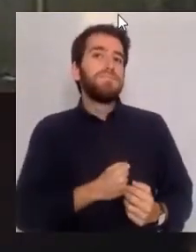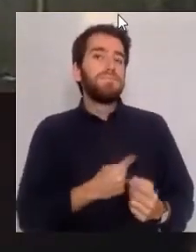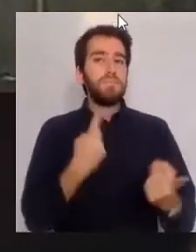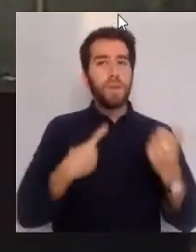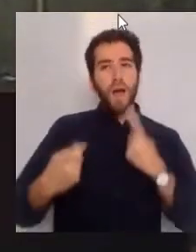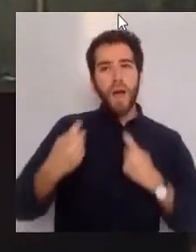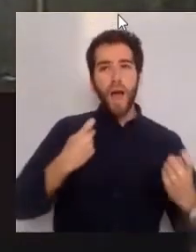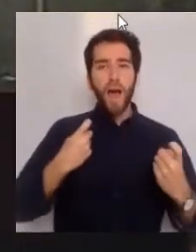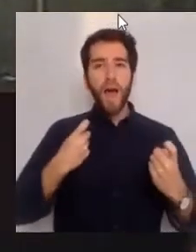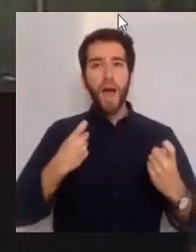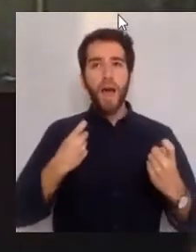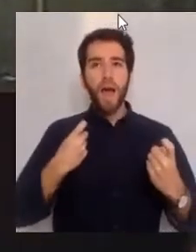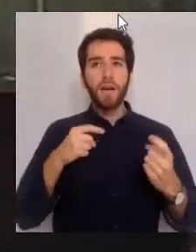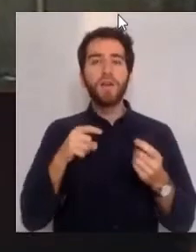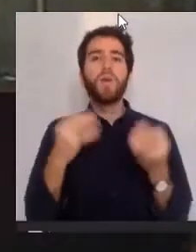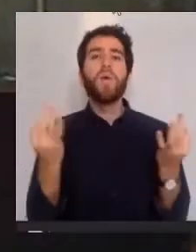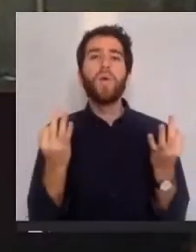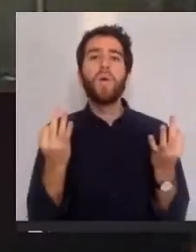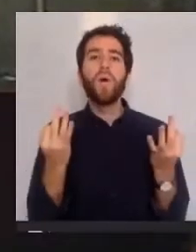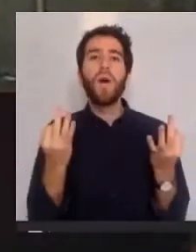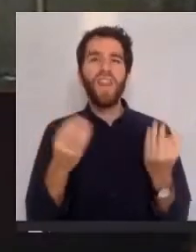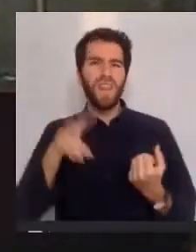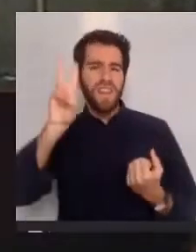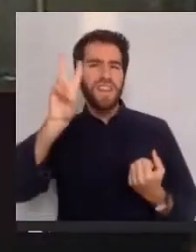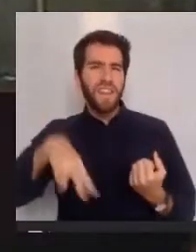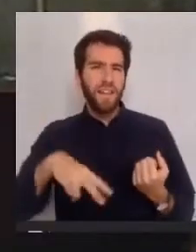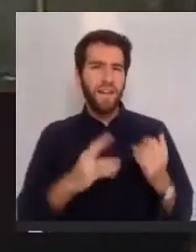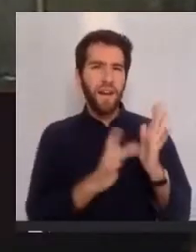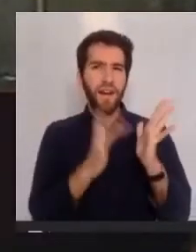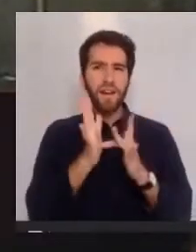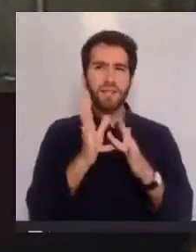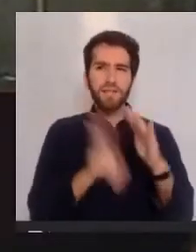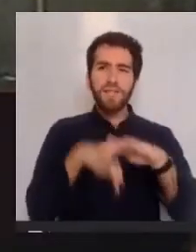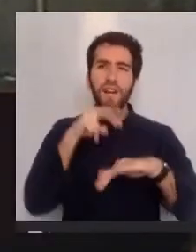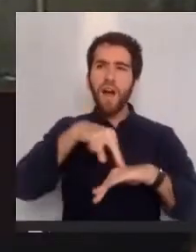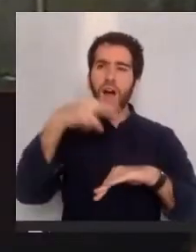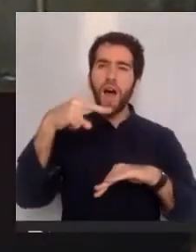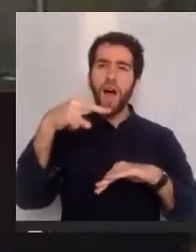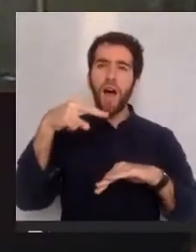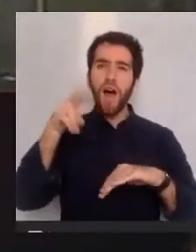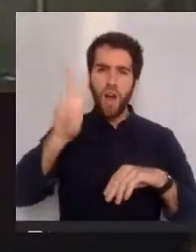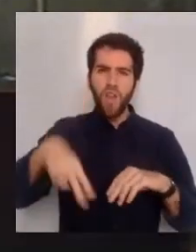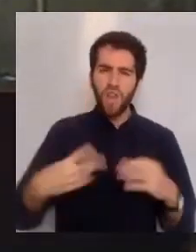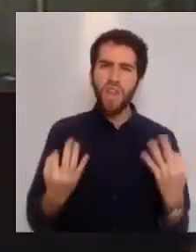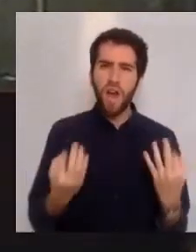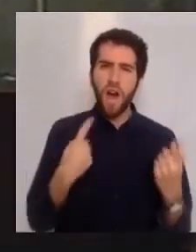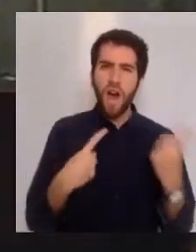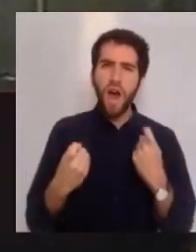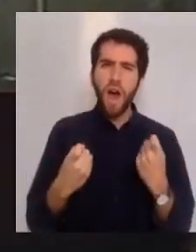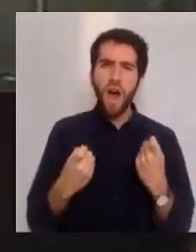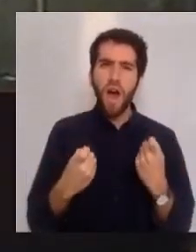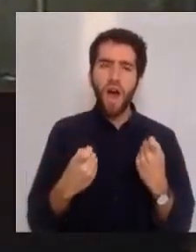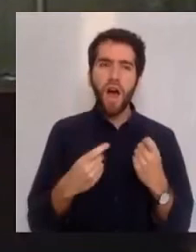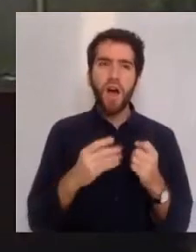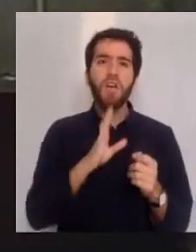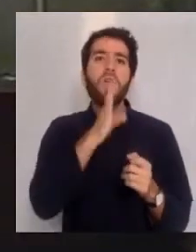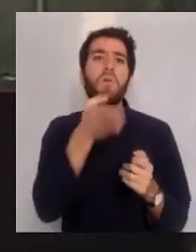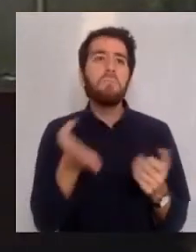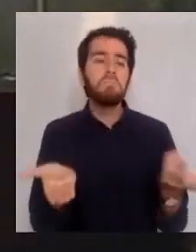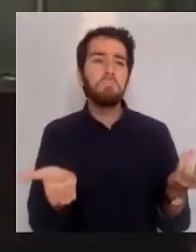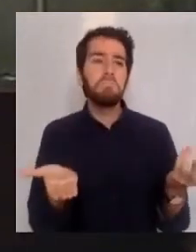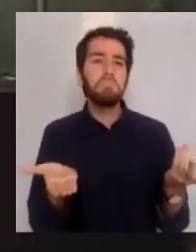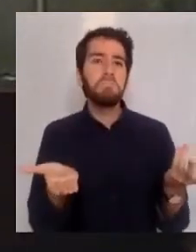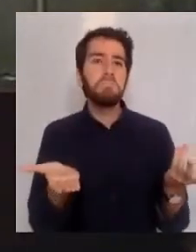aquesta: de debò Crist ha ressuscitat? On és i on el